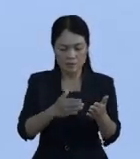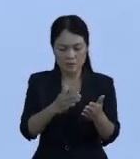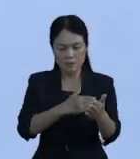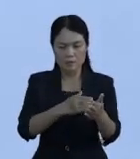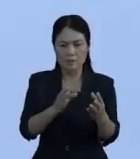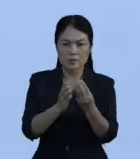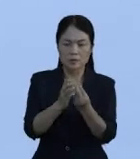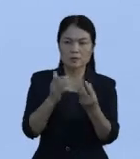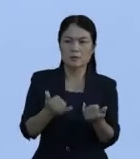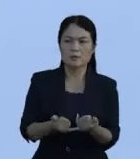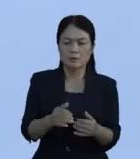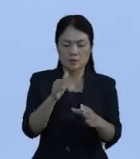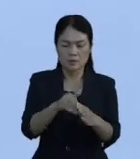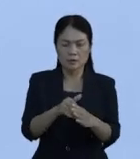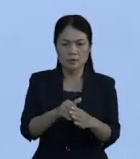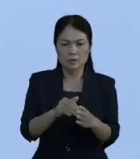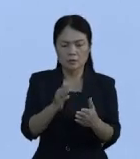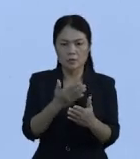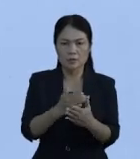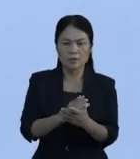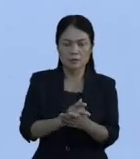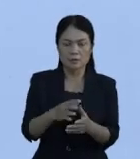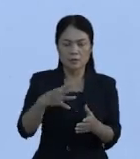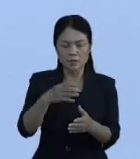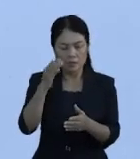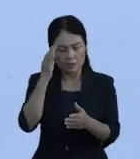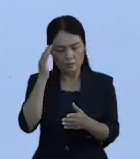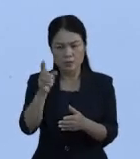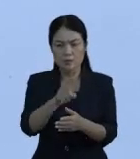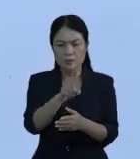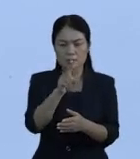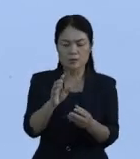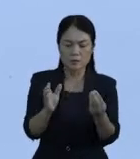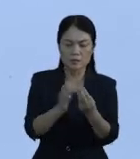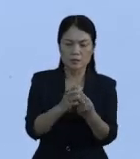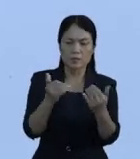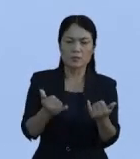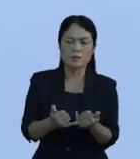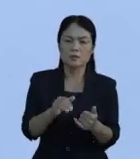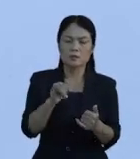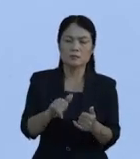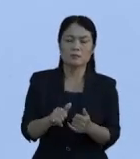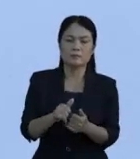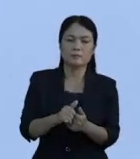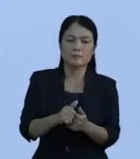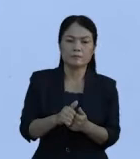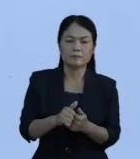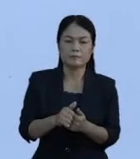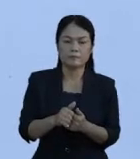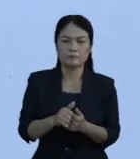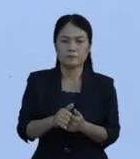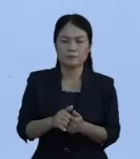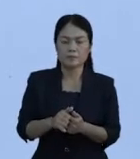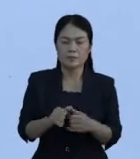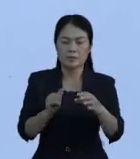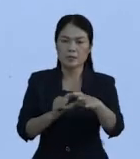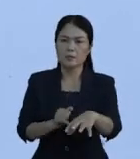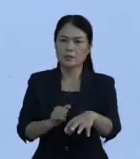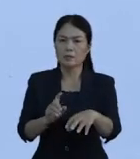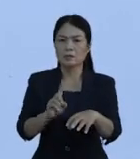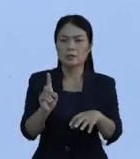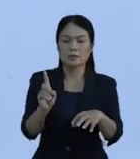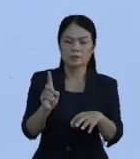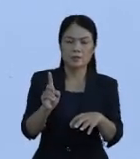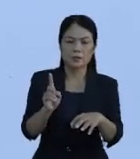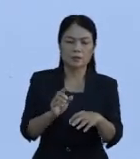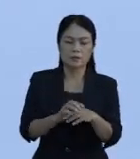ấy nơi không rõ nâng hai dương chọn đang thả tá chùm luôn đi ấy viết thật nữ cái này nè nó còn